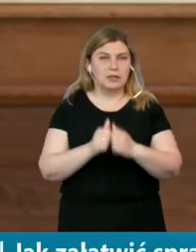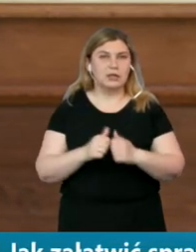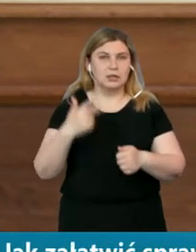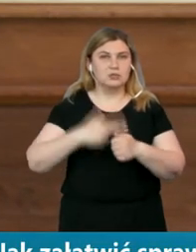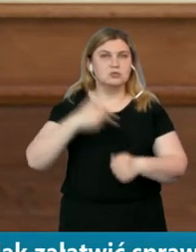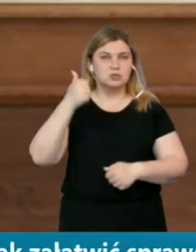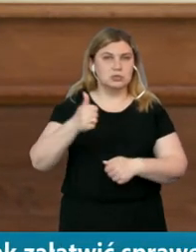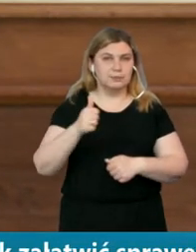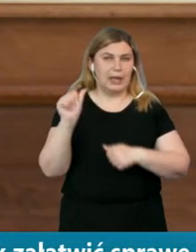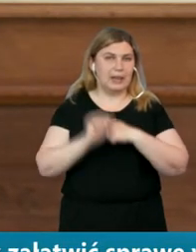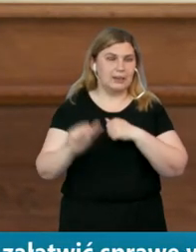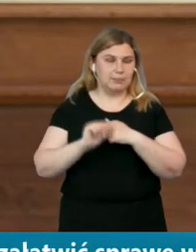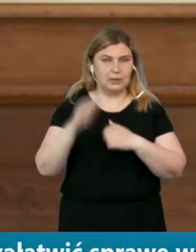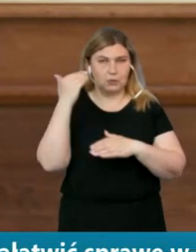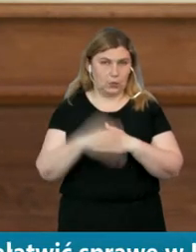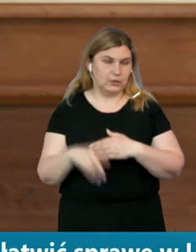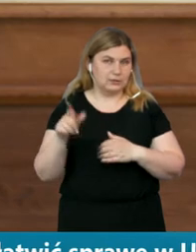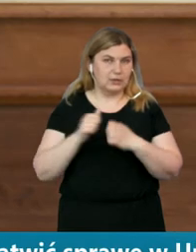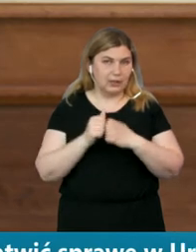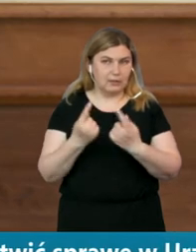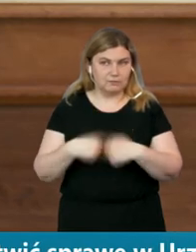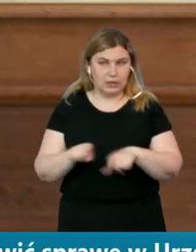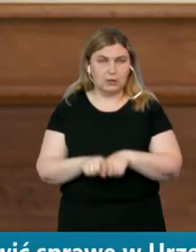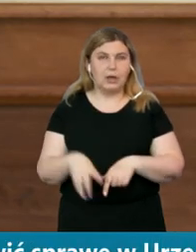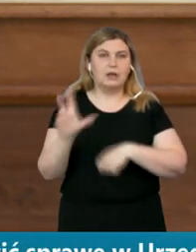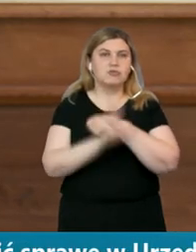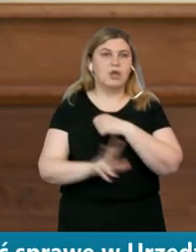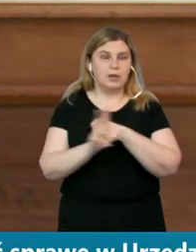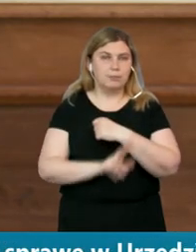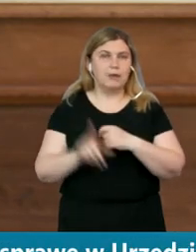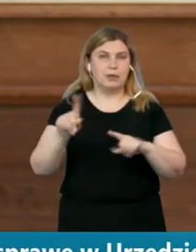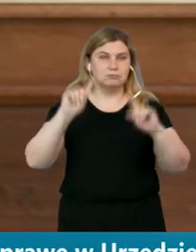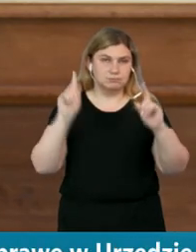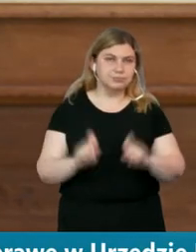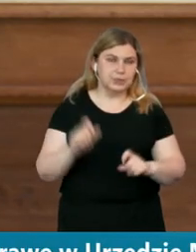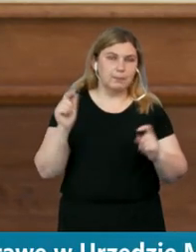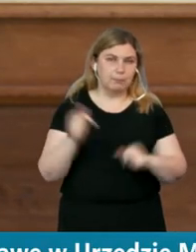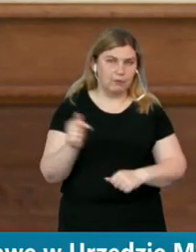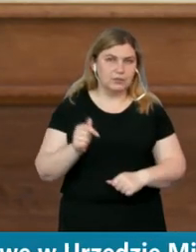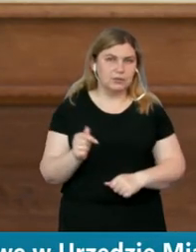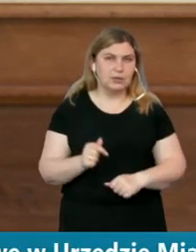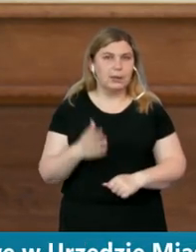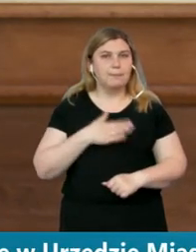31 lipca, więc w sierpniu powinno kąpielisko ruszyć. Mam nadzieję, że to się uda.